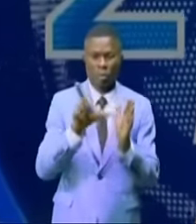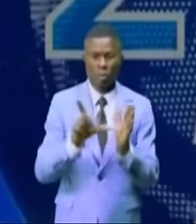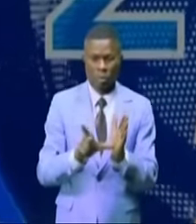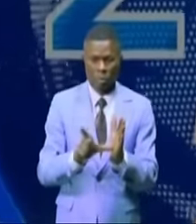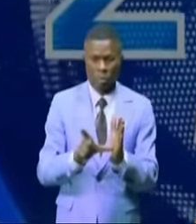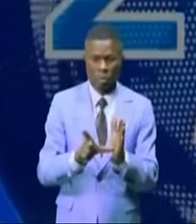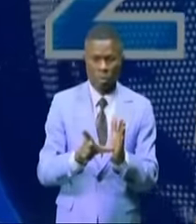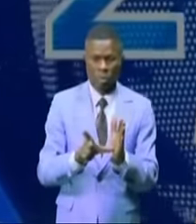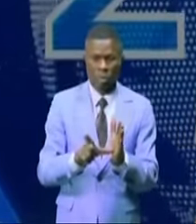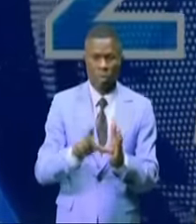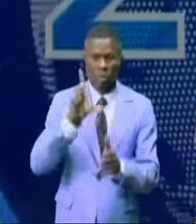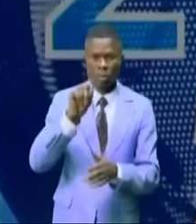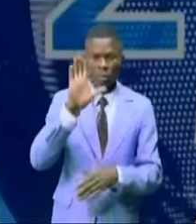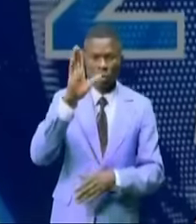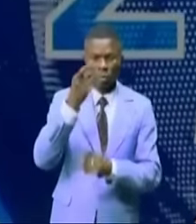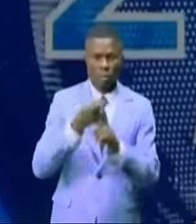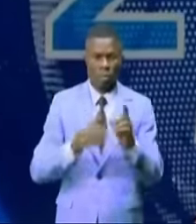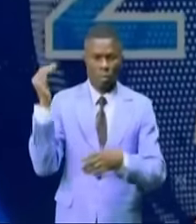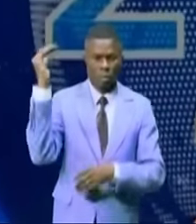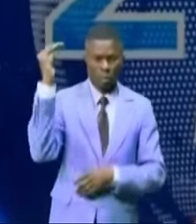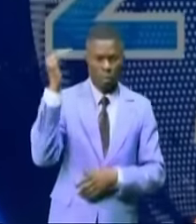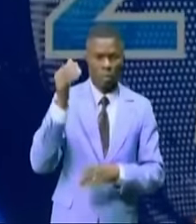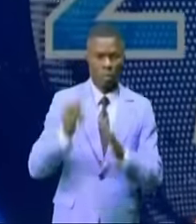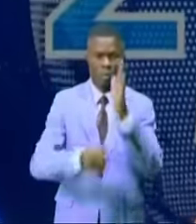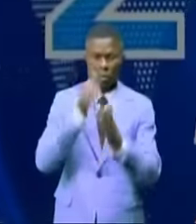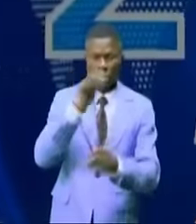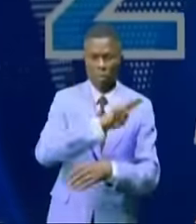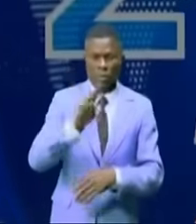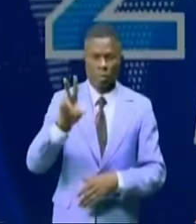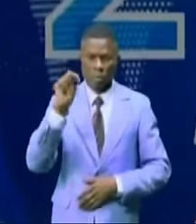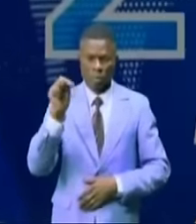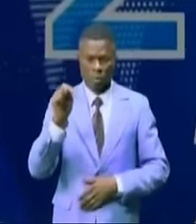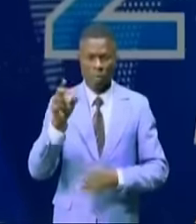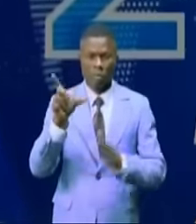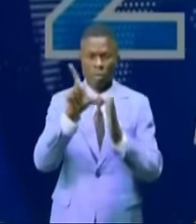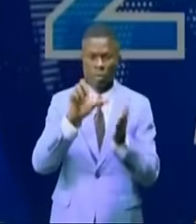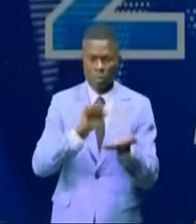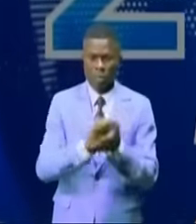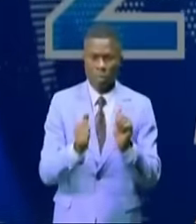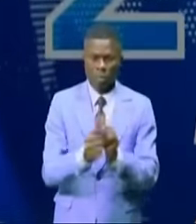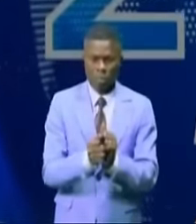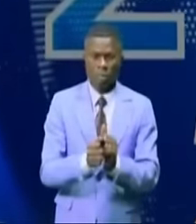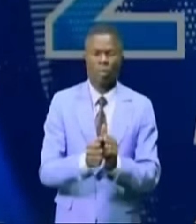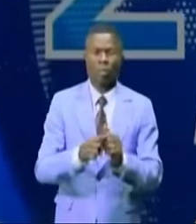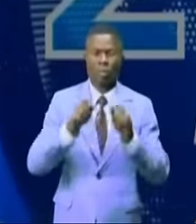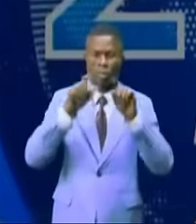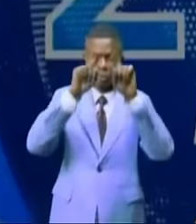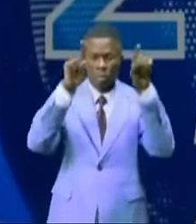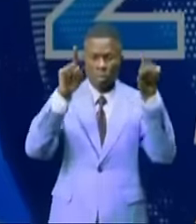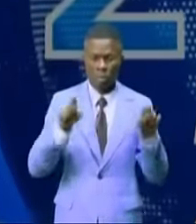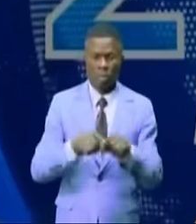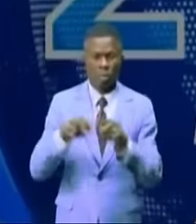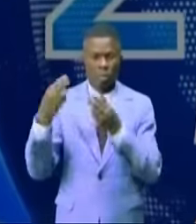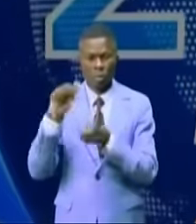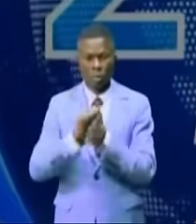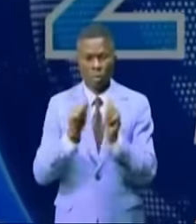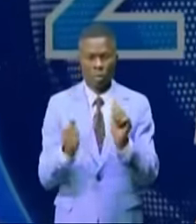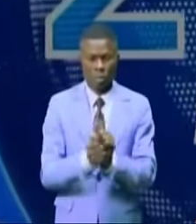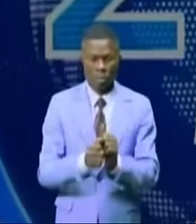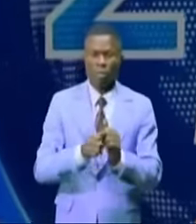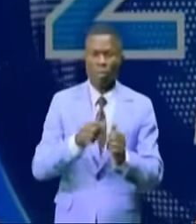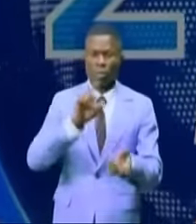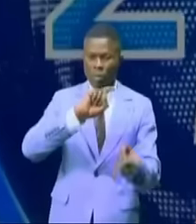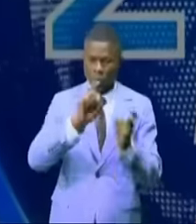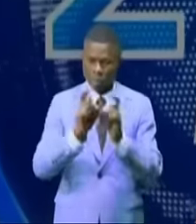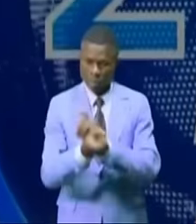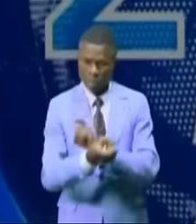loi du 25 novembre 2020 relatives aux télécommunications et aux TIC, le processus de